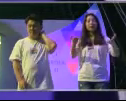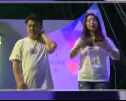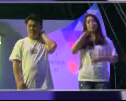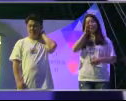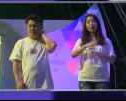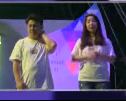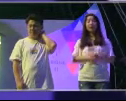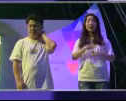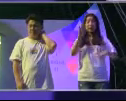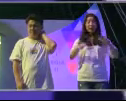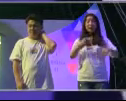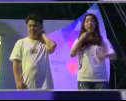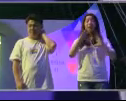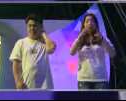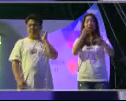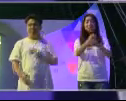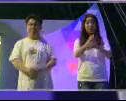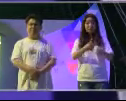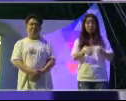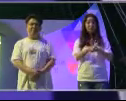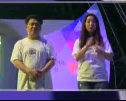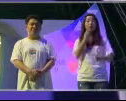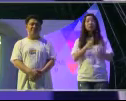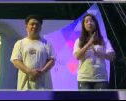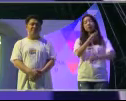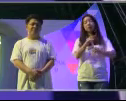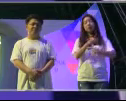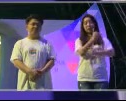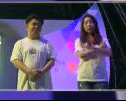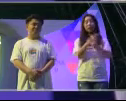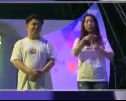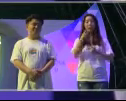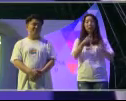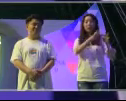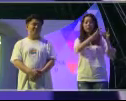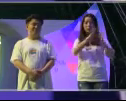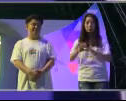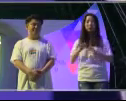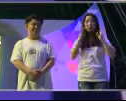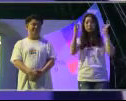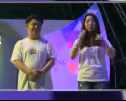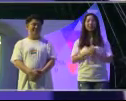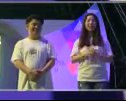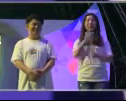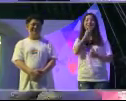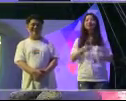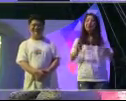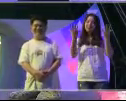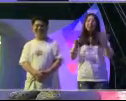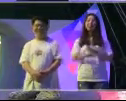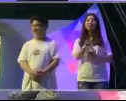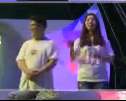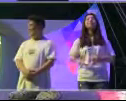세상을 위해 저희 서울시 임금 의원들도 끝까지 함께 하겠습니다 키움 나 축제 축하 드립니다